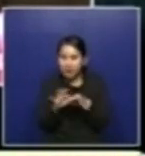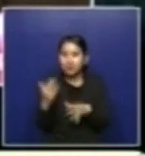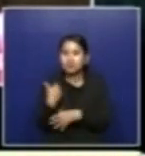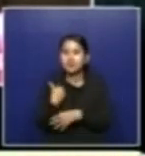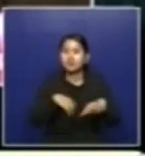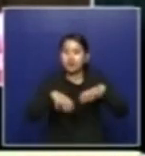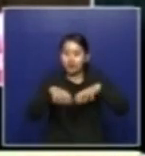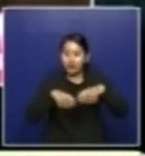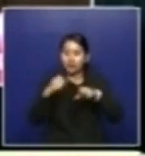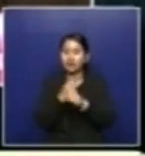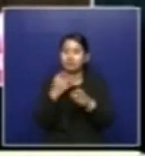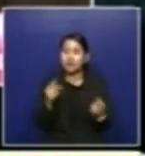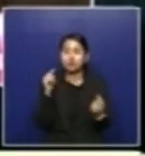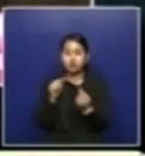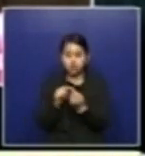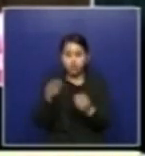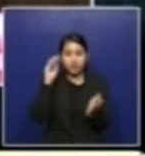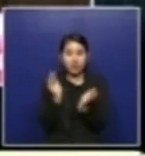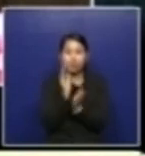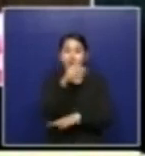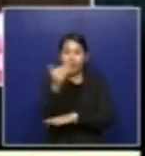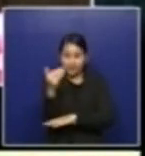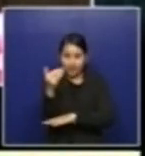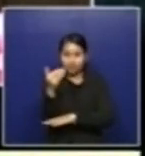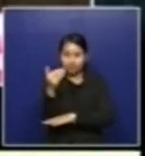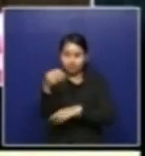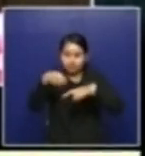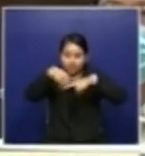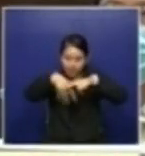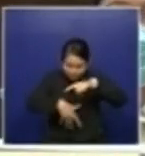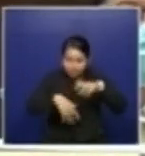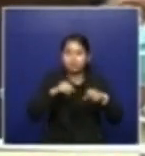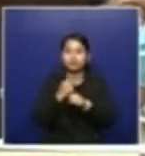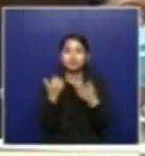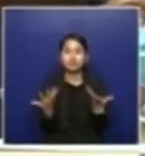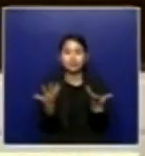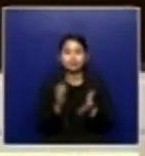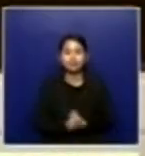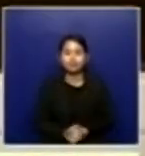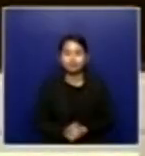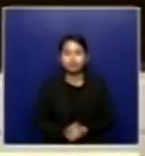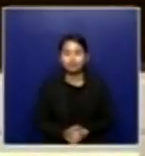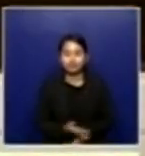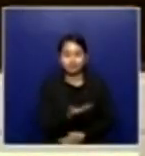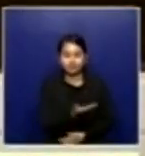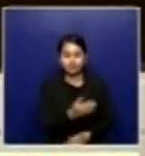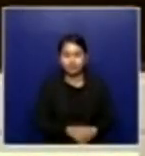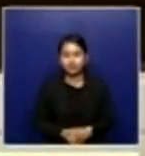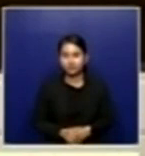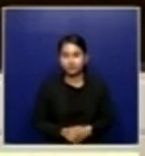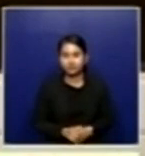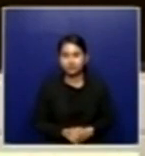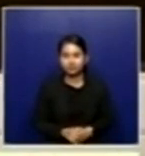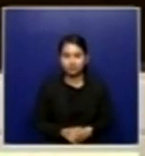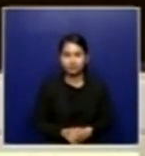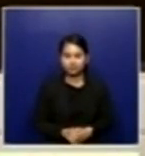ำรวจแห่งชาติลงไปทั้งหมดเนี่ยท่านจะจัดการอย่างไรขอบคุณครับ ครับเชิญท่านรัฐมนตรีครับ ครับกับเรียนท่าน